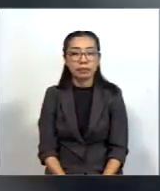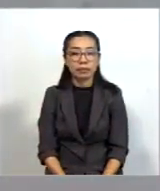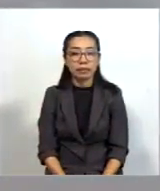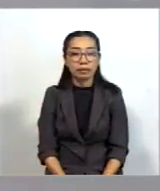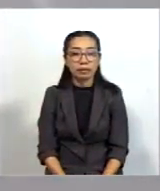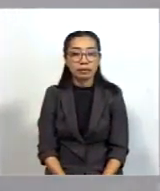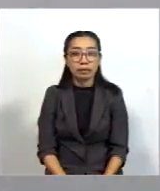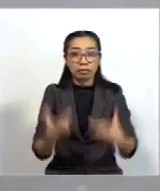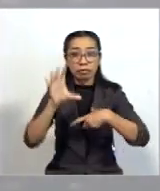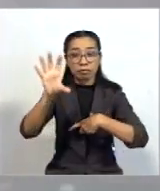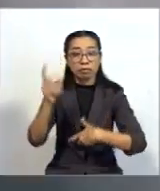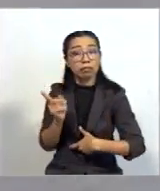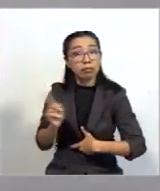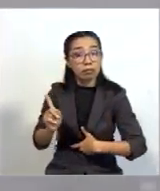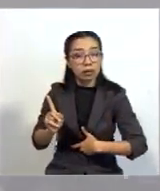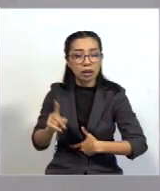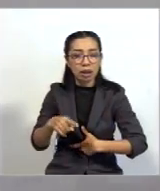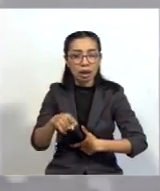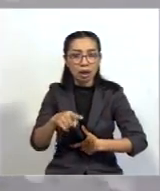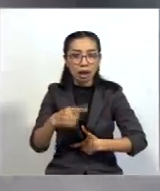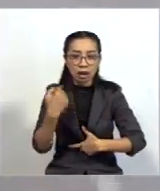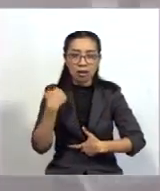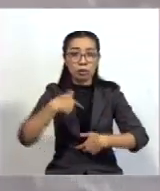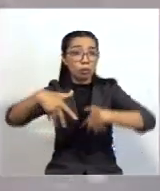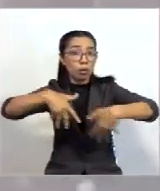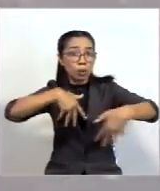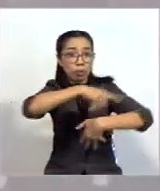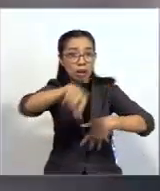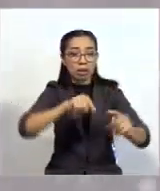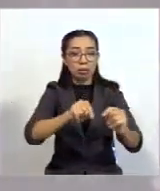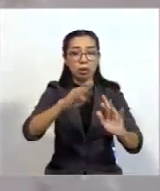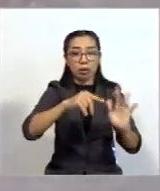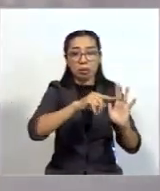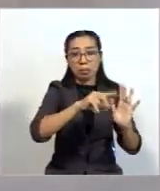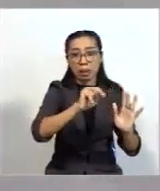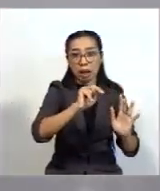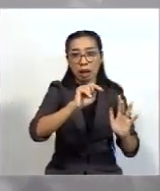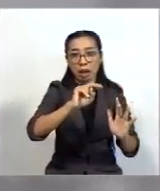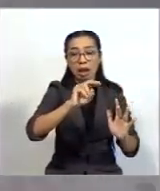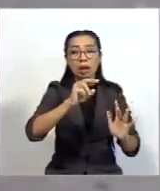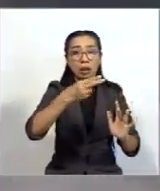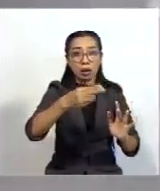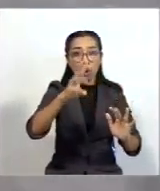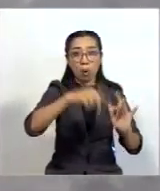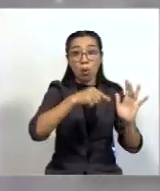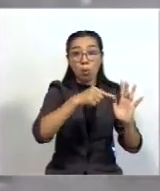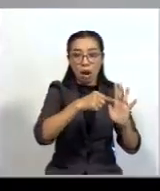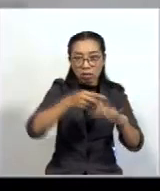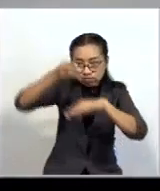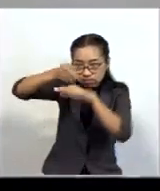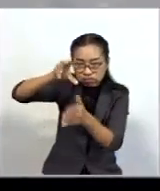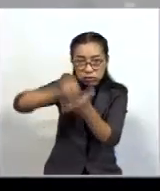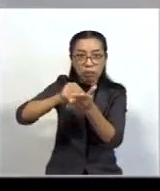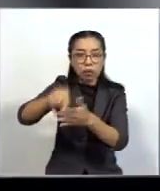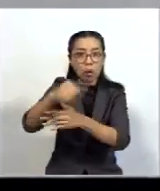ส่วนภาพนี้ก็เป็นคลิปวิดีโอที่ชาวบ้านในตำบลบ้านว่าอำเภอเมืองขอนแก่นบันทึกเอาไว้ขณะเกิดพายุลูกเห็บต